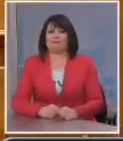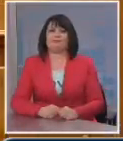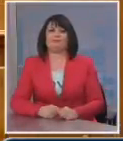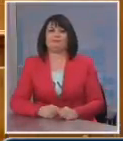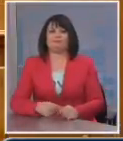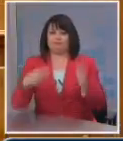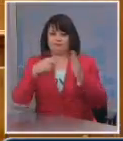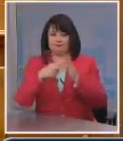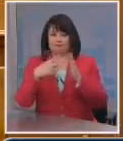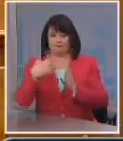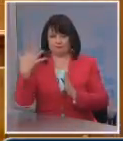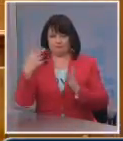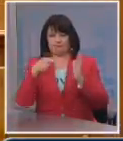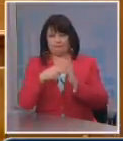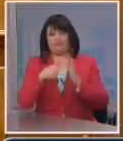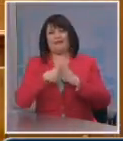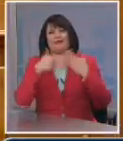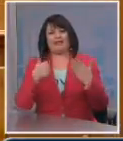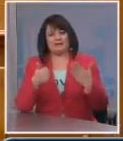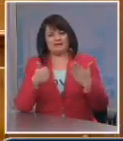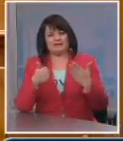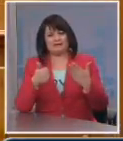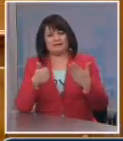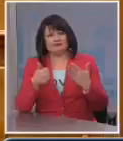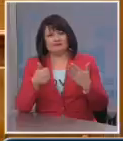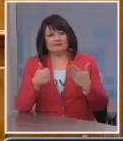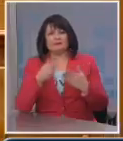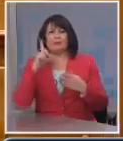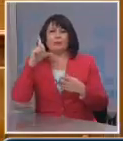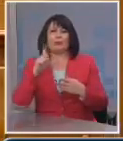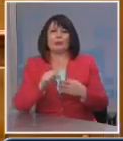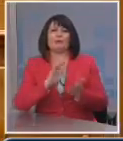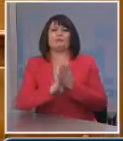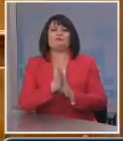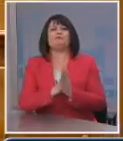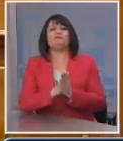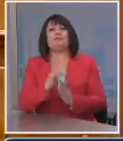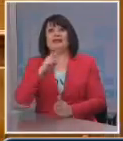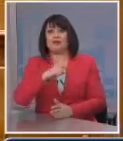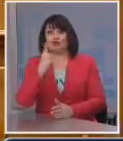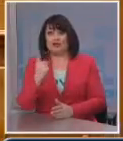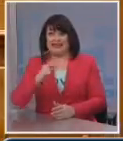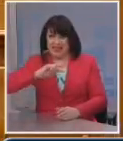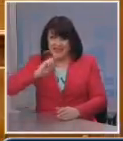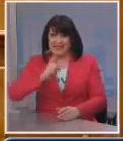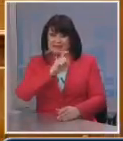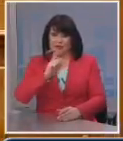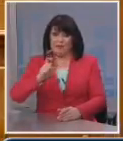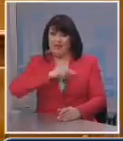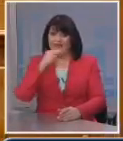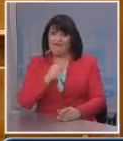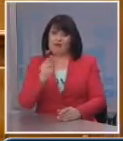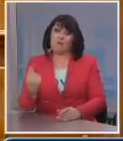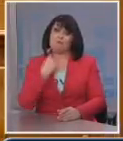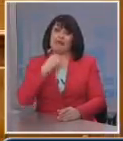το 2015 και το 2016 εξανεμίζονται σωρευτικά 21 δισεκατομμύρια ευρώ από το